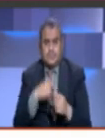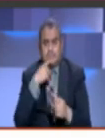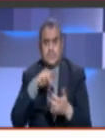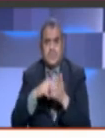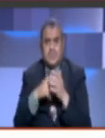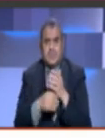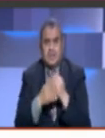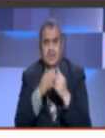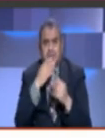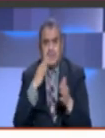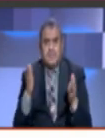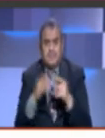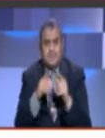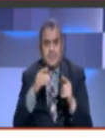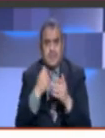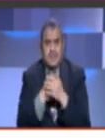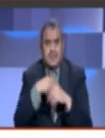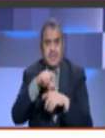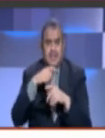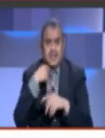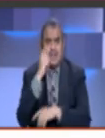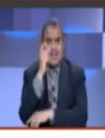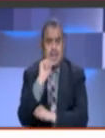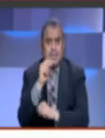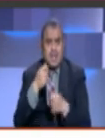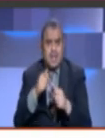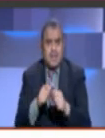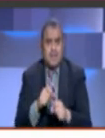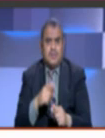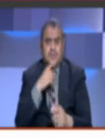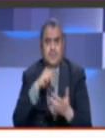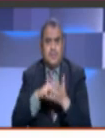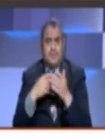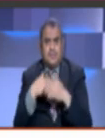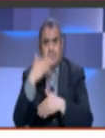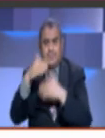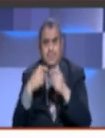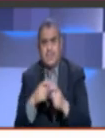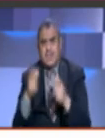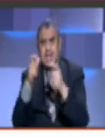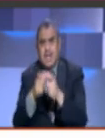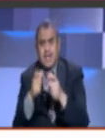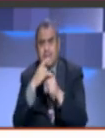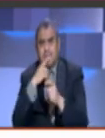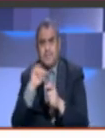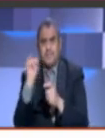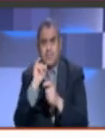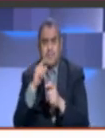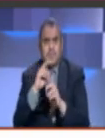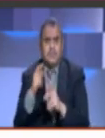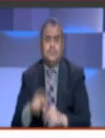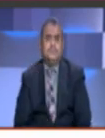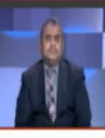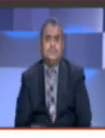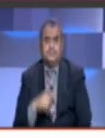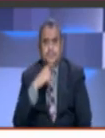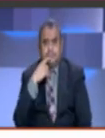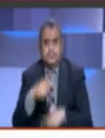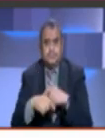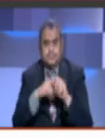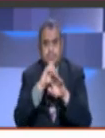تغلق المساجد ونتجمع لحاجة أقل أهمية من الإفطار. صحيح. فبالتالي دي نقطة